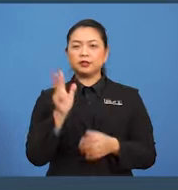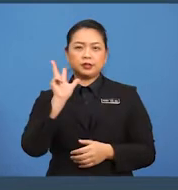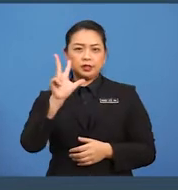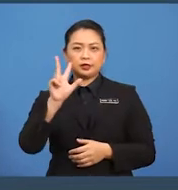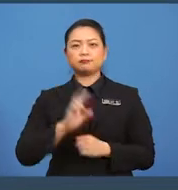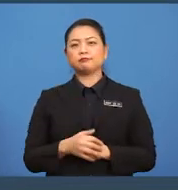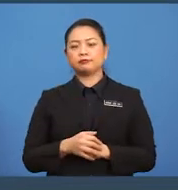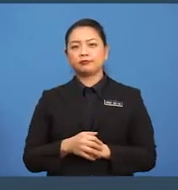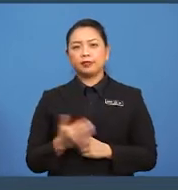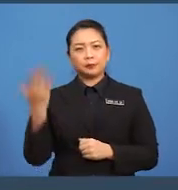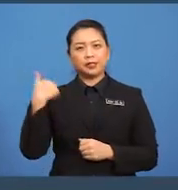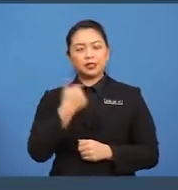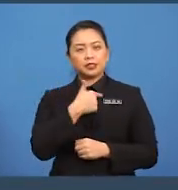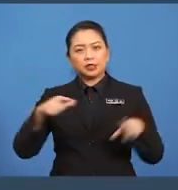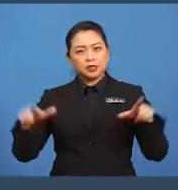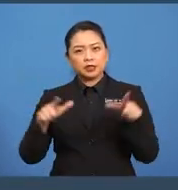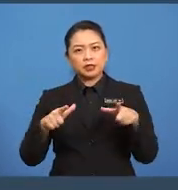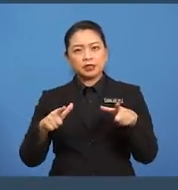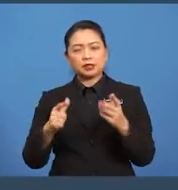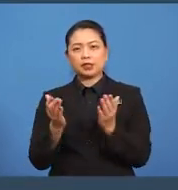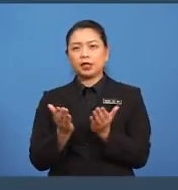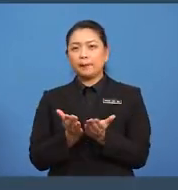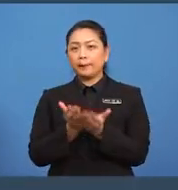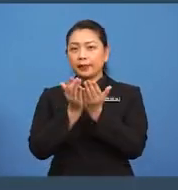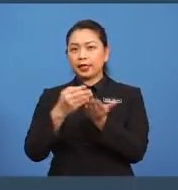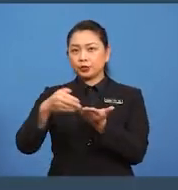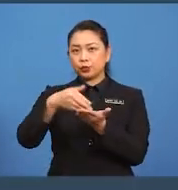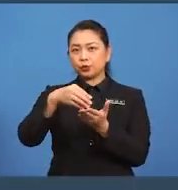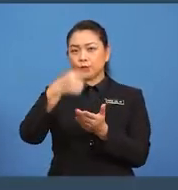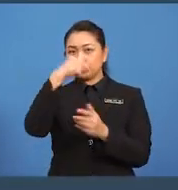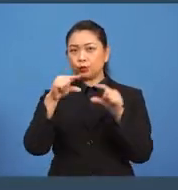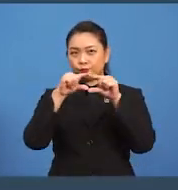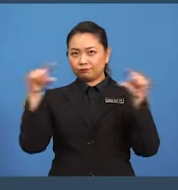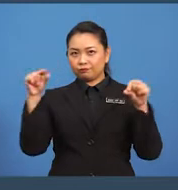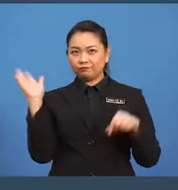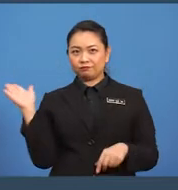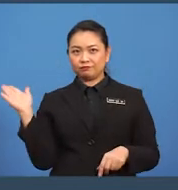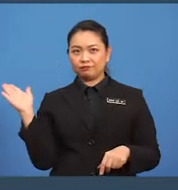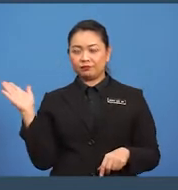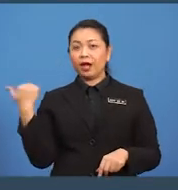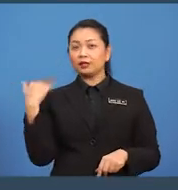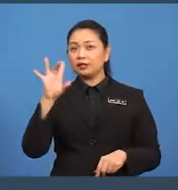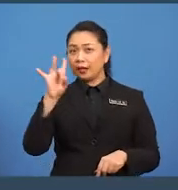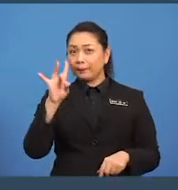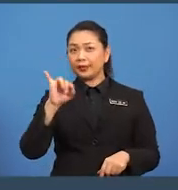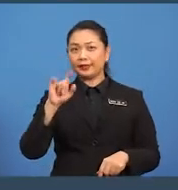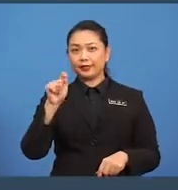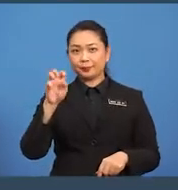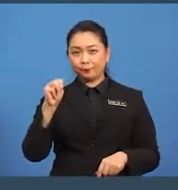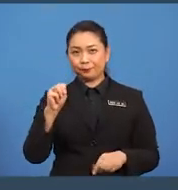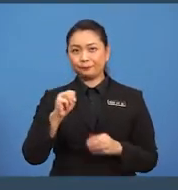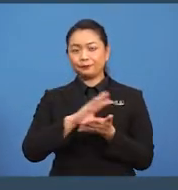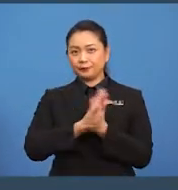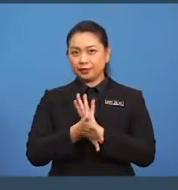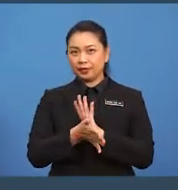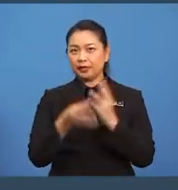3. Mari kita laksanakan bucket sort bagi senarai item ini. Terdapat 8 item.